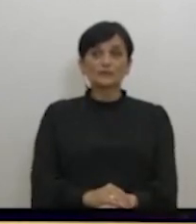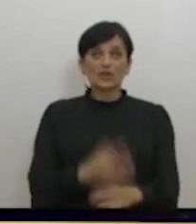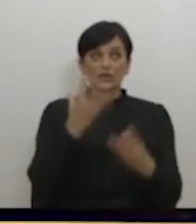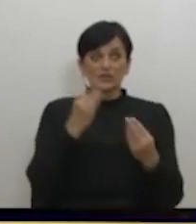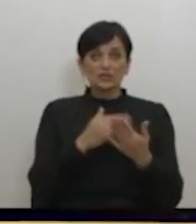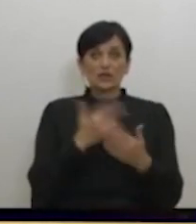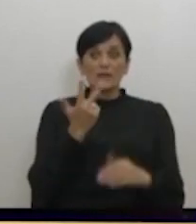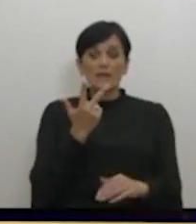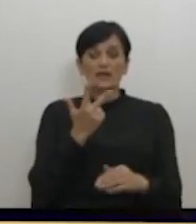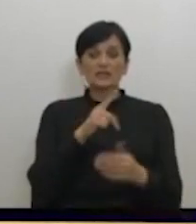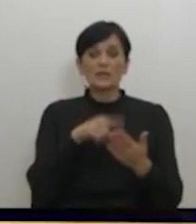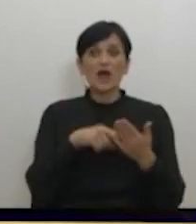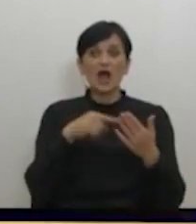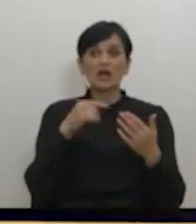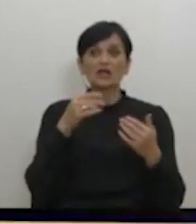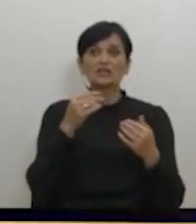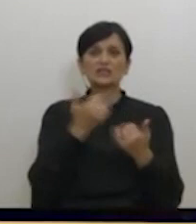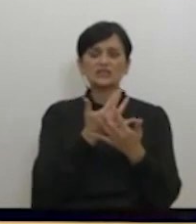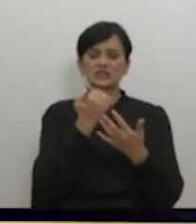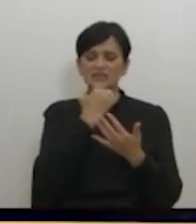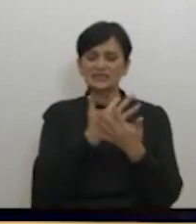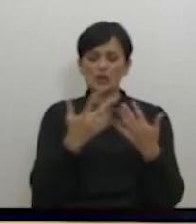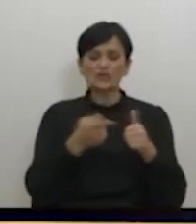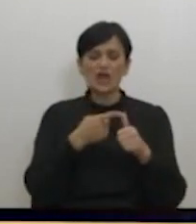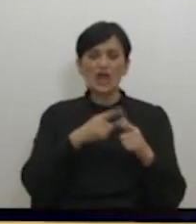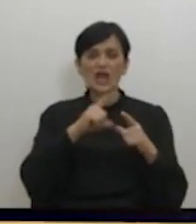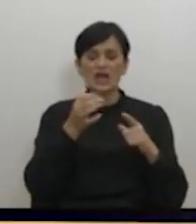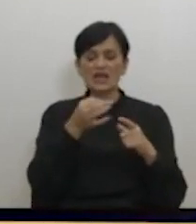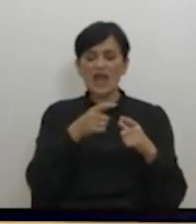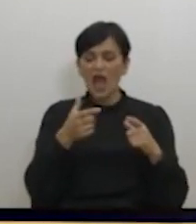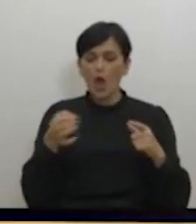დღეს წესრიგი მესამე საკითხი საქონლის საზღვარგარეთის დასახელებისა და გეოგრაფიული